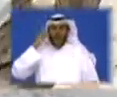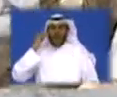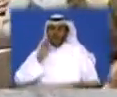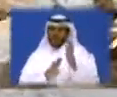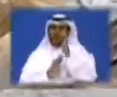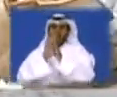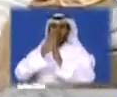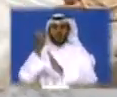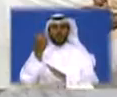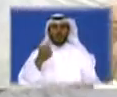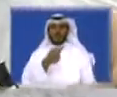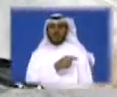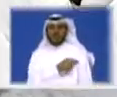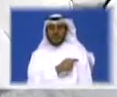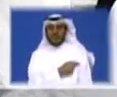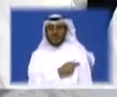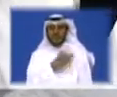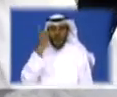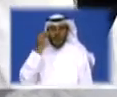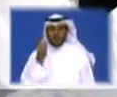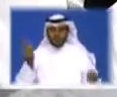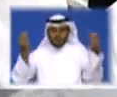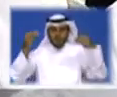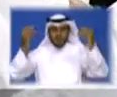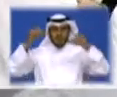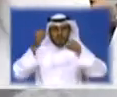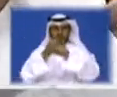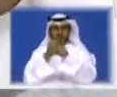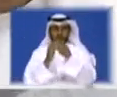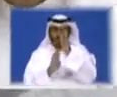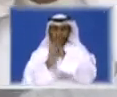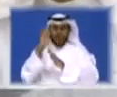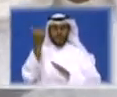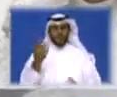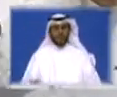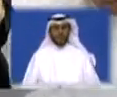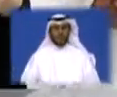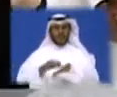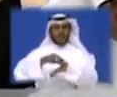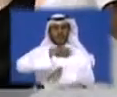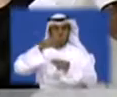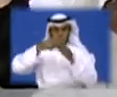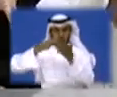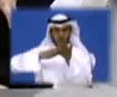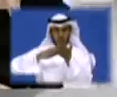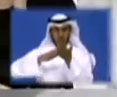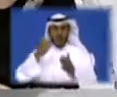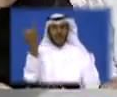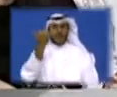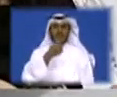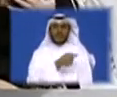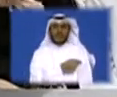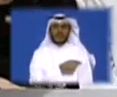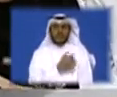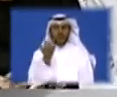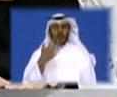مسيرة الخدمات الصحية، ويؤكد على وعي أهل الكويت وإدراكهم لمسؤولياتهم الصحية